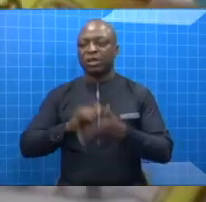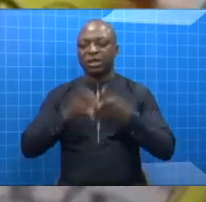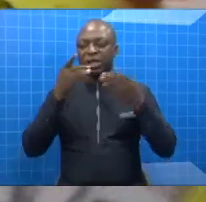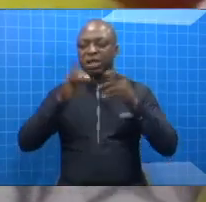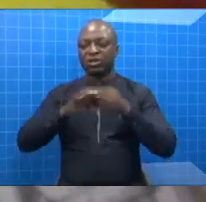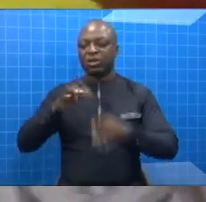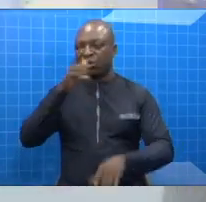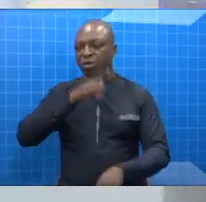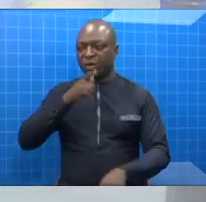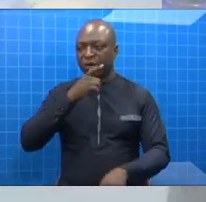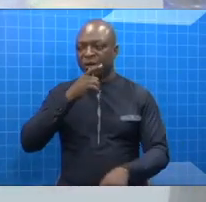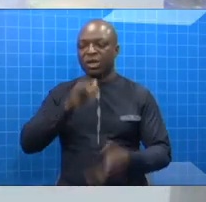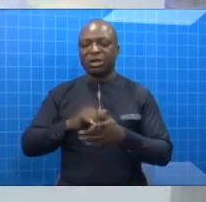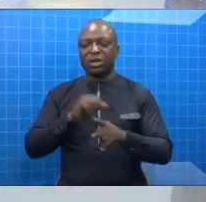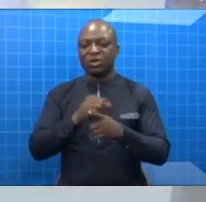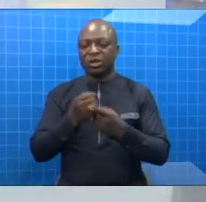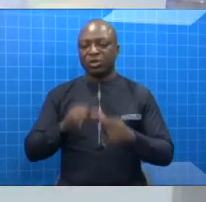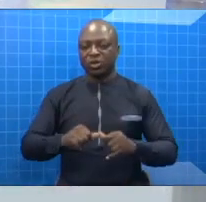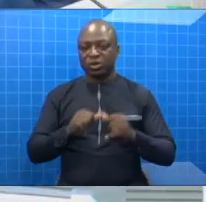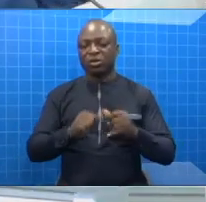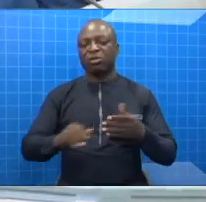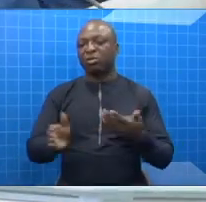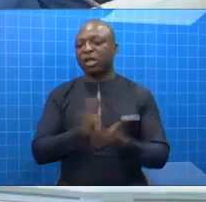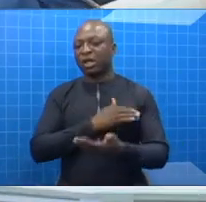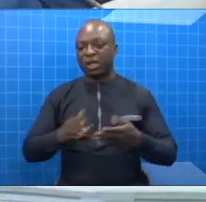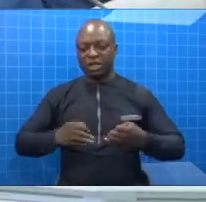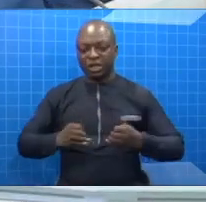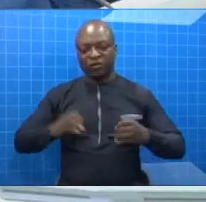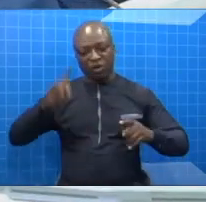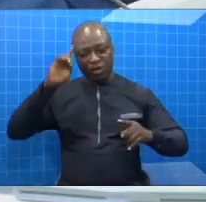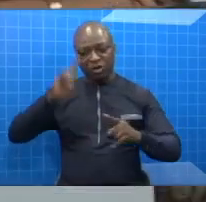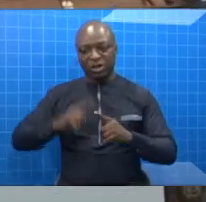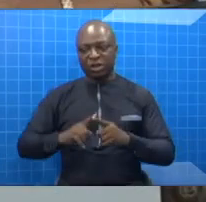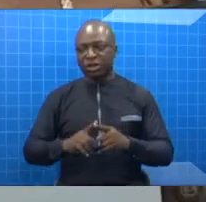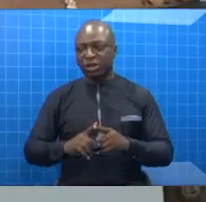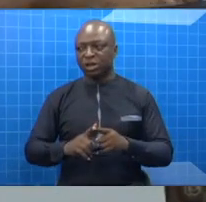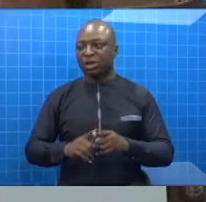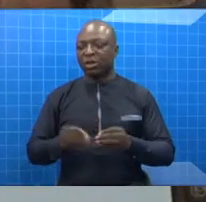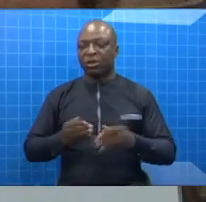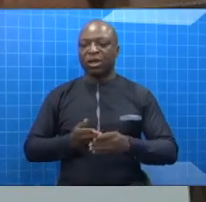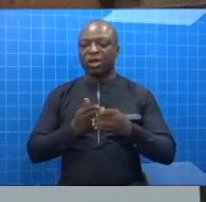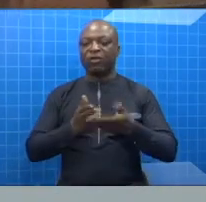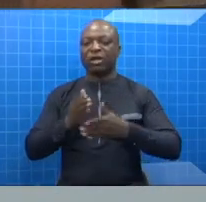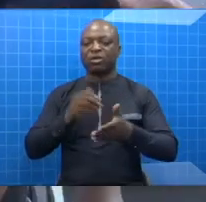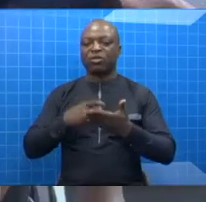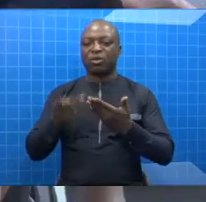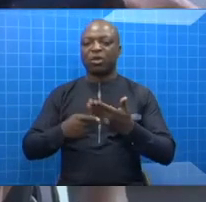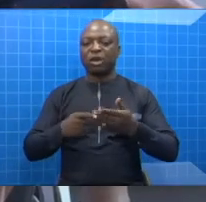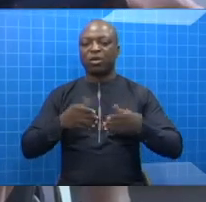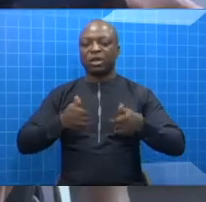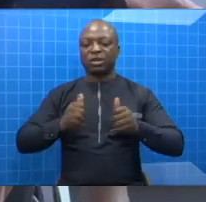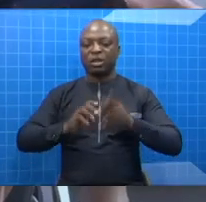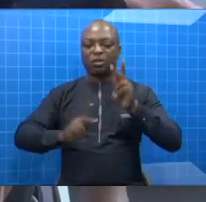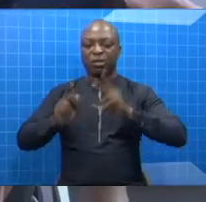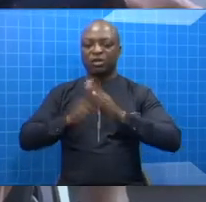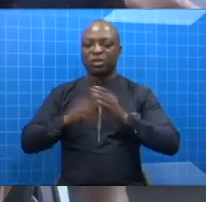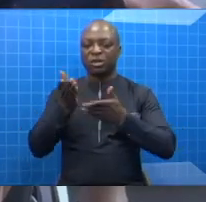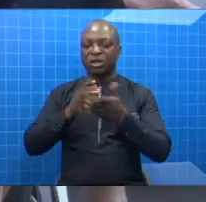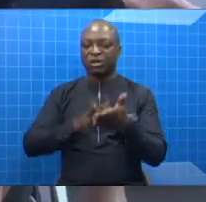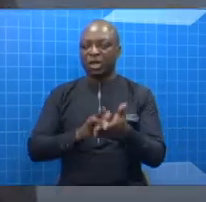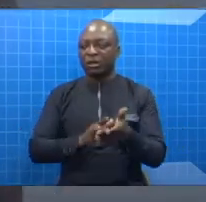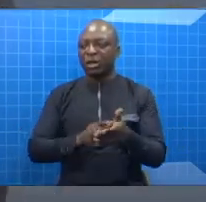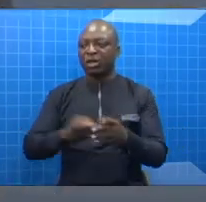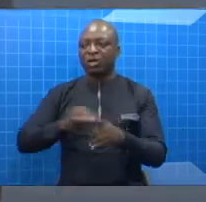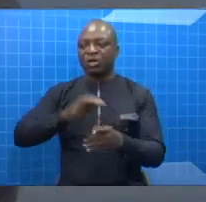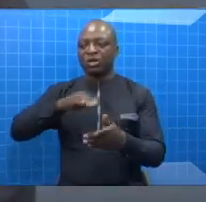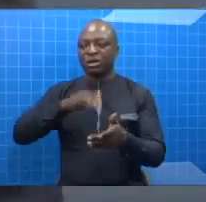Lomé, le fléau persiste malgré les efforts consentis. Orienté vers un accès des populations à des médicaments et aux soins de